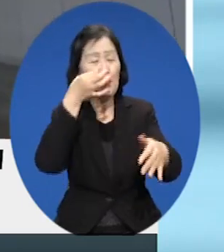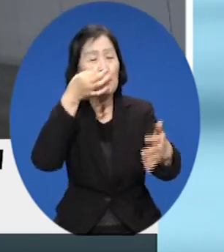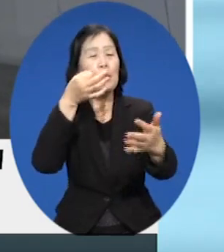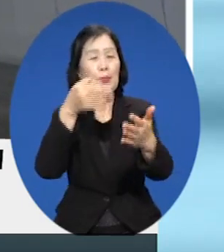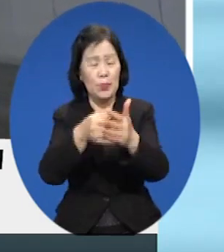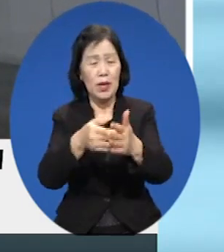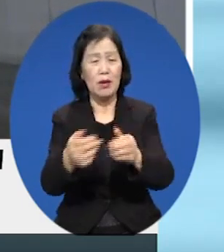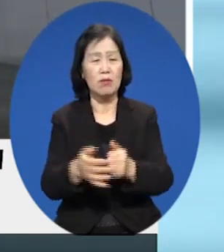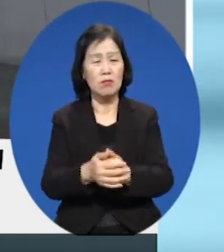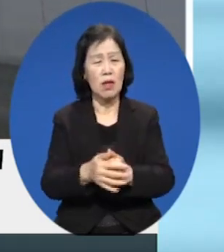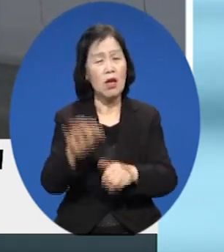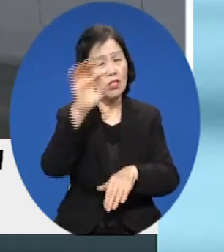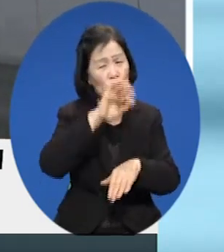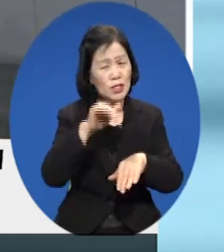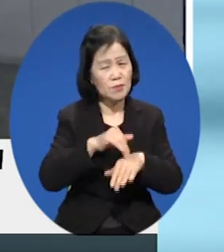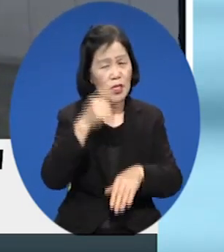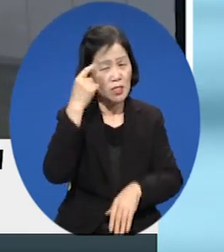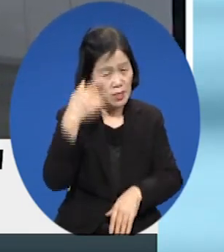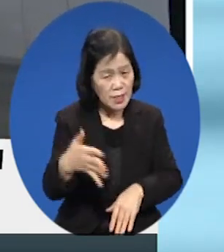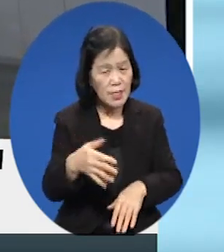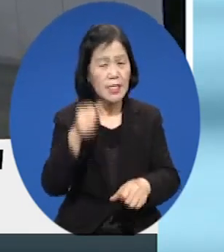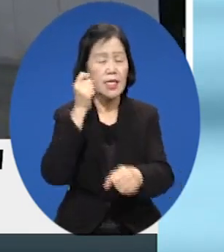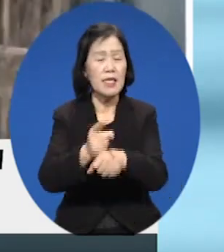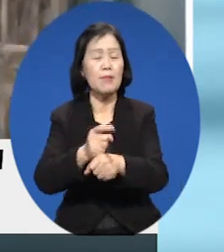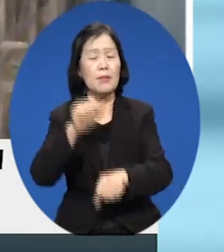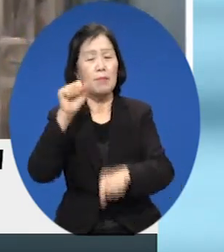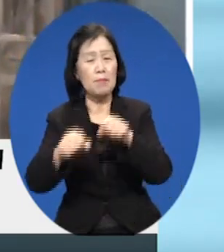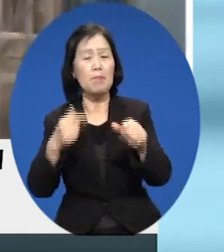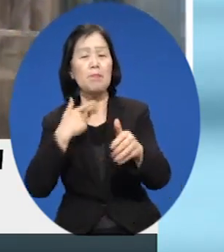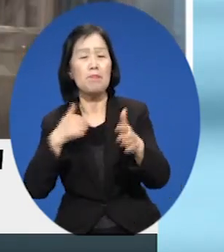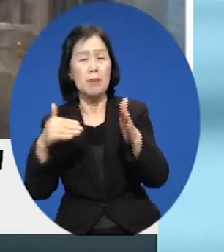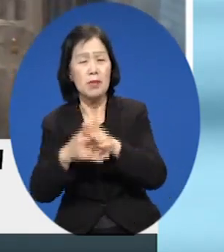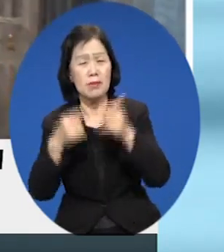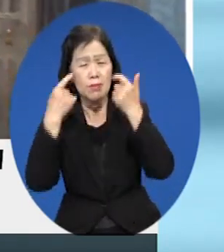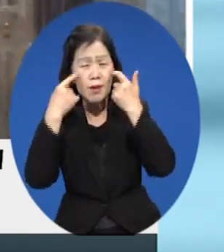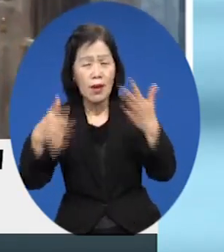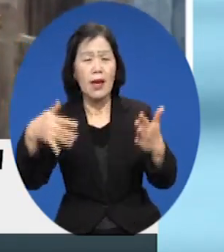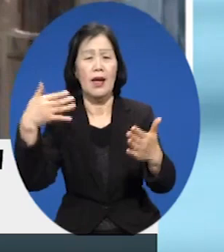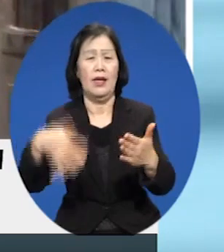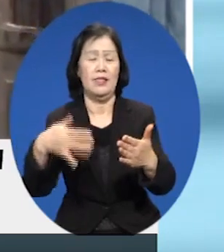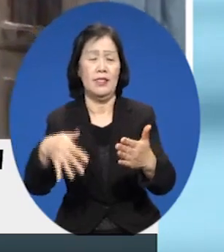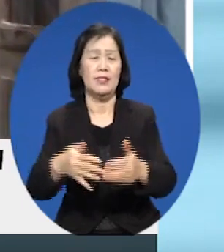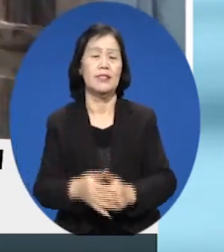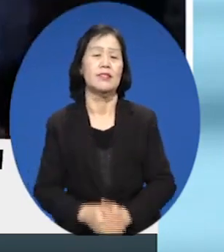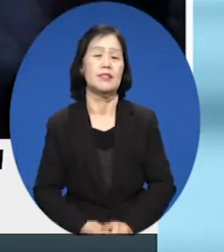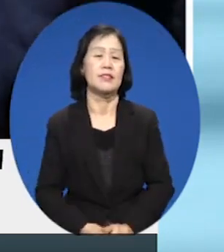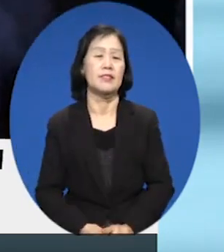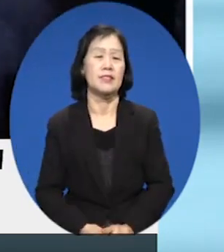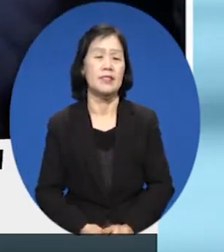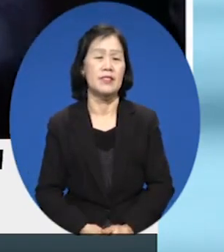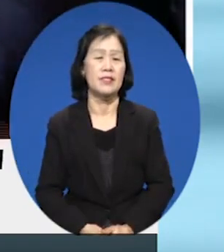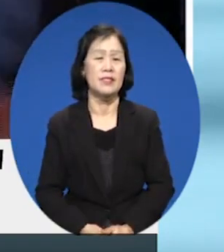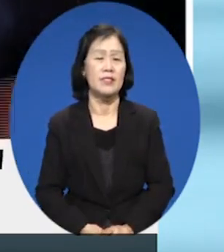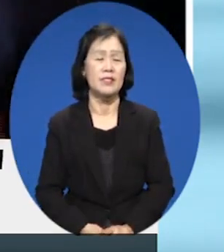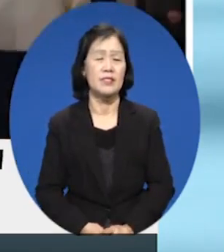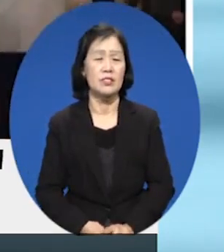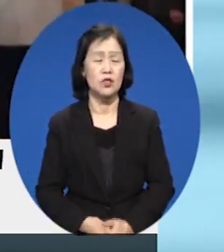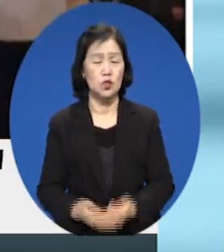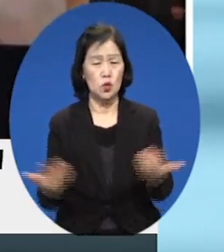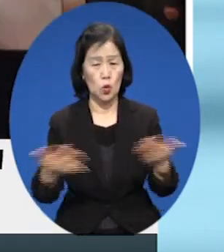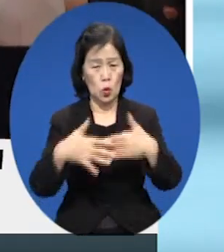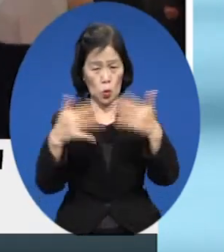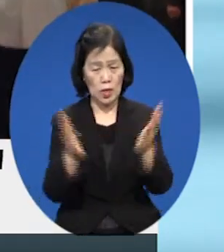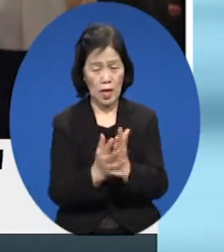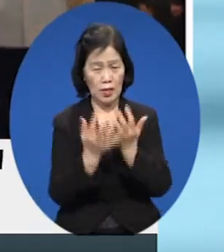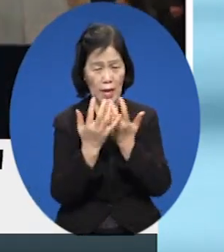대로 이게 예행 연습 이었는지 이미 했는지 걸 정확히 밝혀지지 않았는데 아마 아아 나지 않았는가 에게 노동당